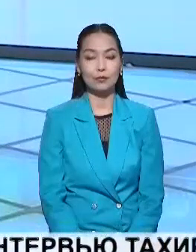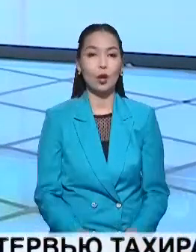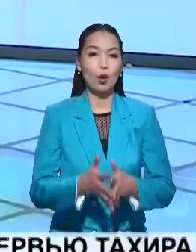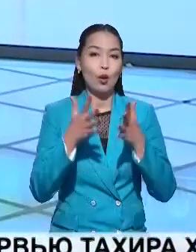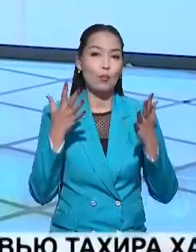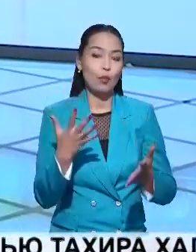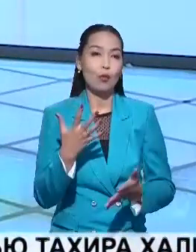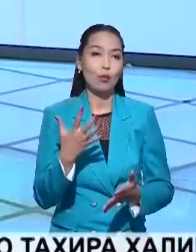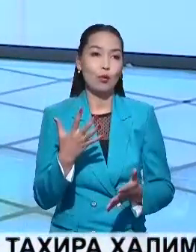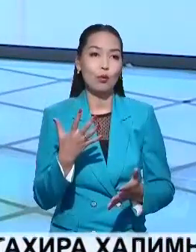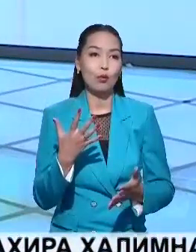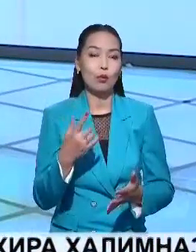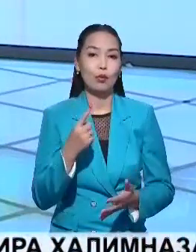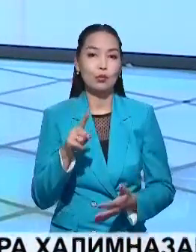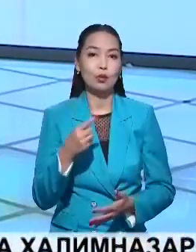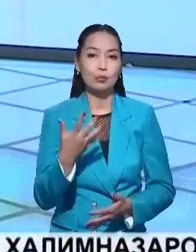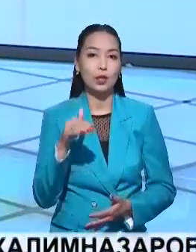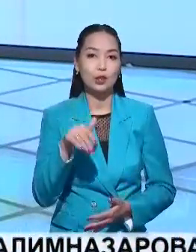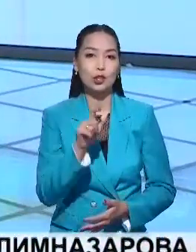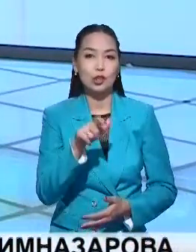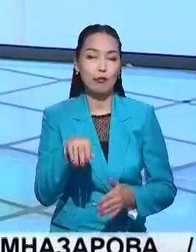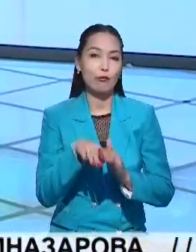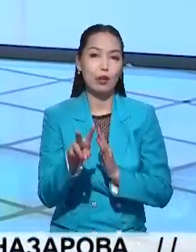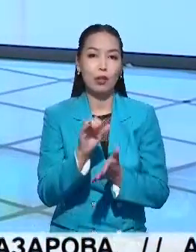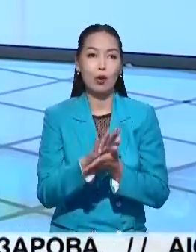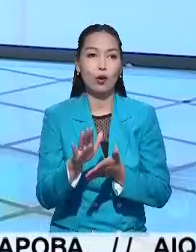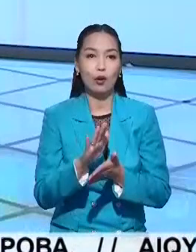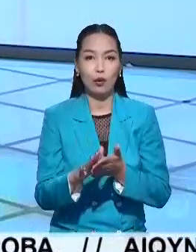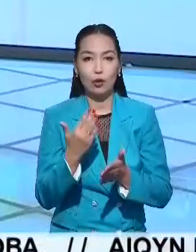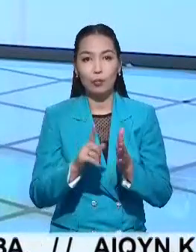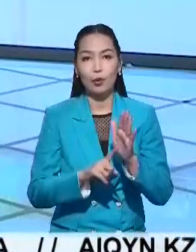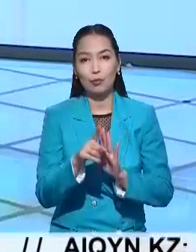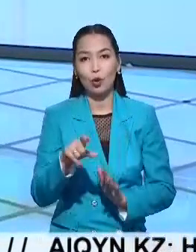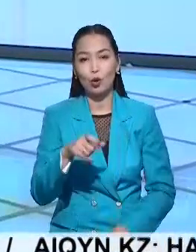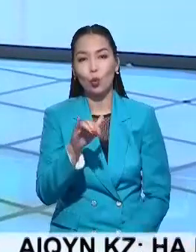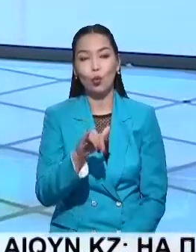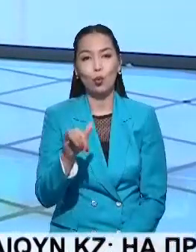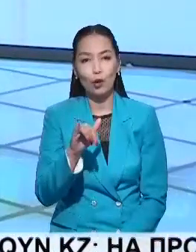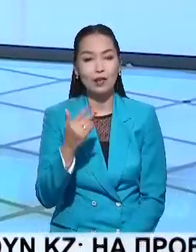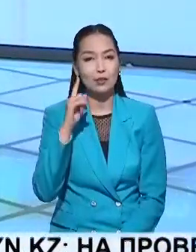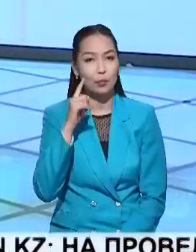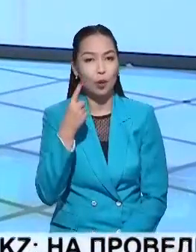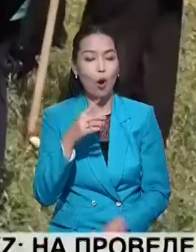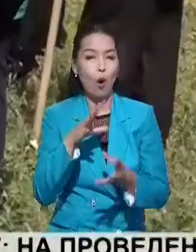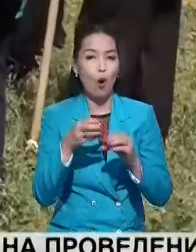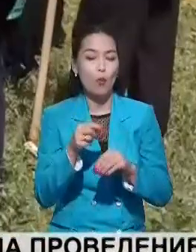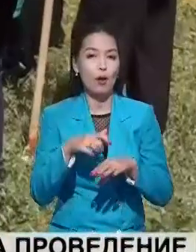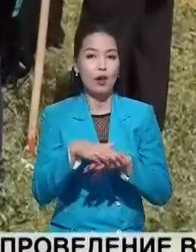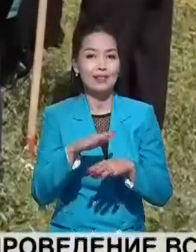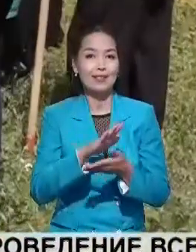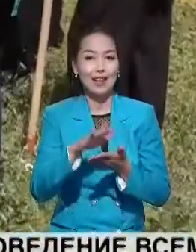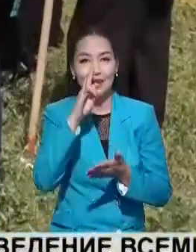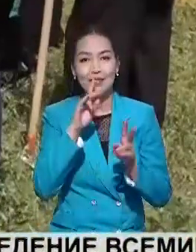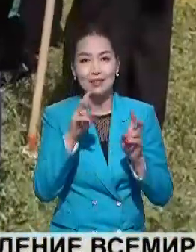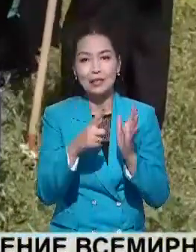Более 1500 человек вышли на уборку перевалочной рощи Уральска в рамках общенациональной акции «Таза Казахстан». Это 700 гектаров